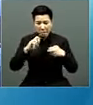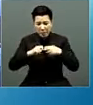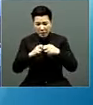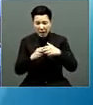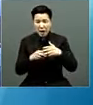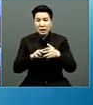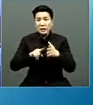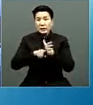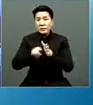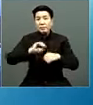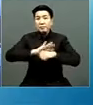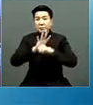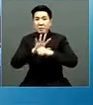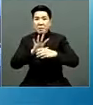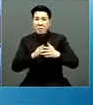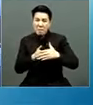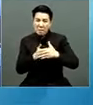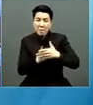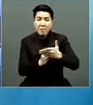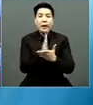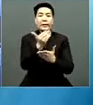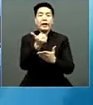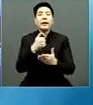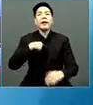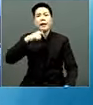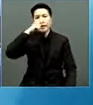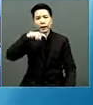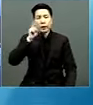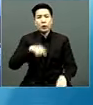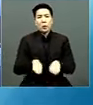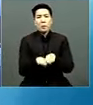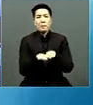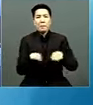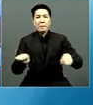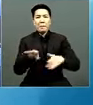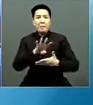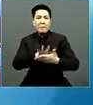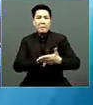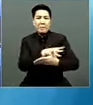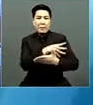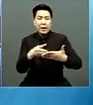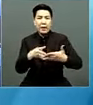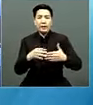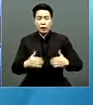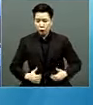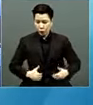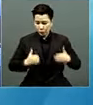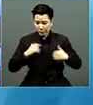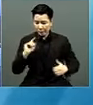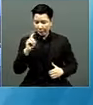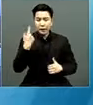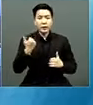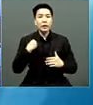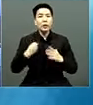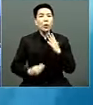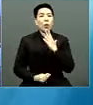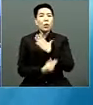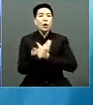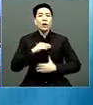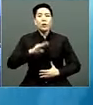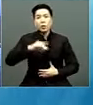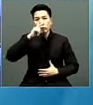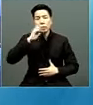นี้ประเทศไทยสามารถวางแผนและปรับเปลี่ยนสู่ฐานวิถีชีวิตใหม่ได้นะครับก็จะเพิ่มศักยภาพและโอกาสของประเทศไ